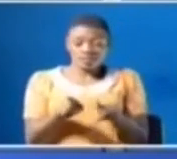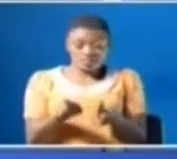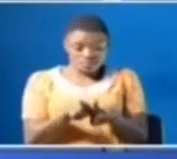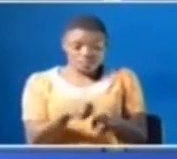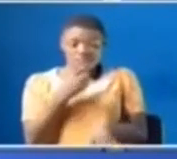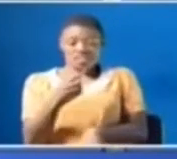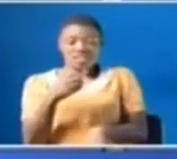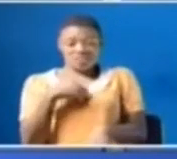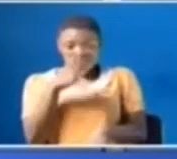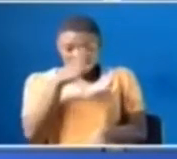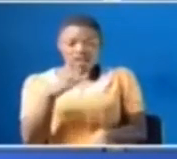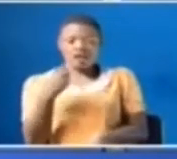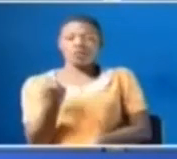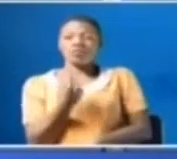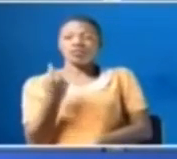kukubadilisha. Naam, naam.